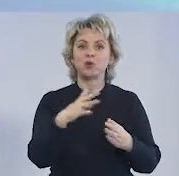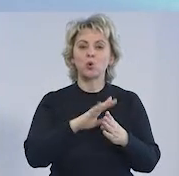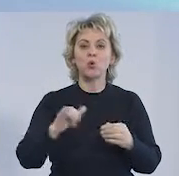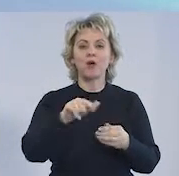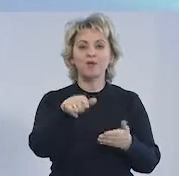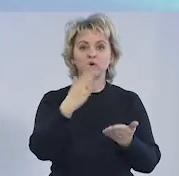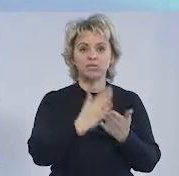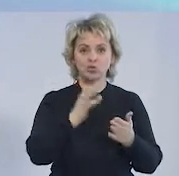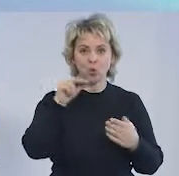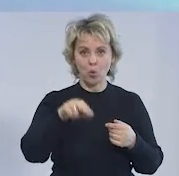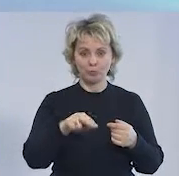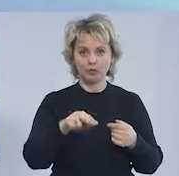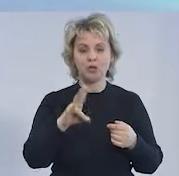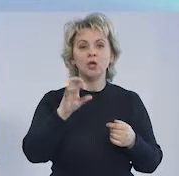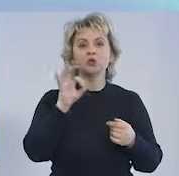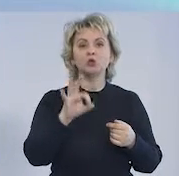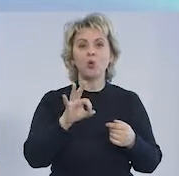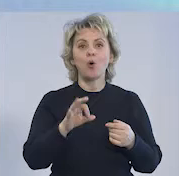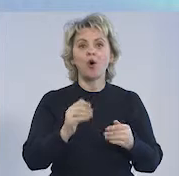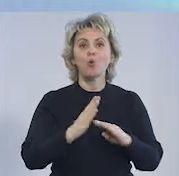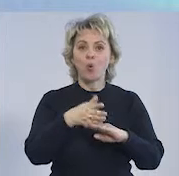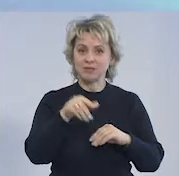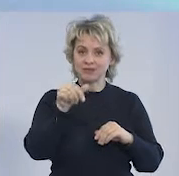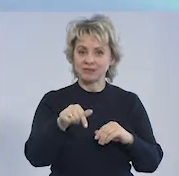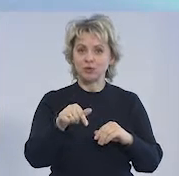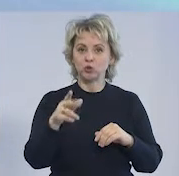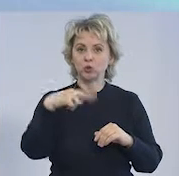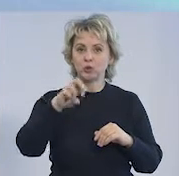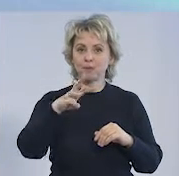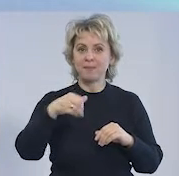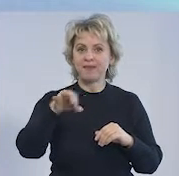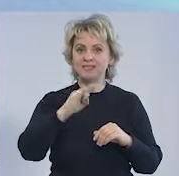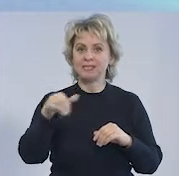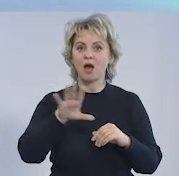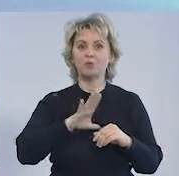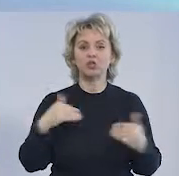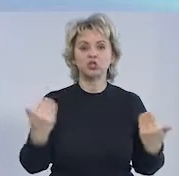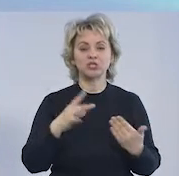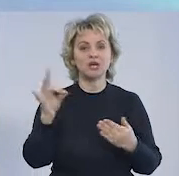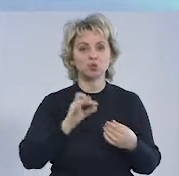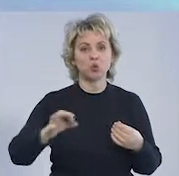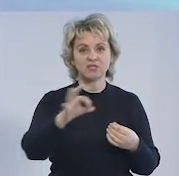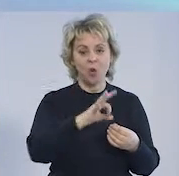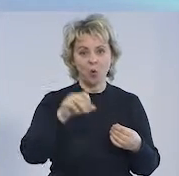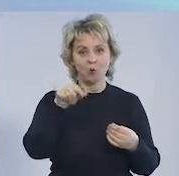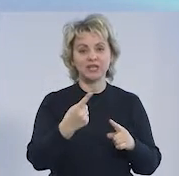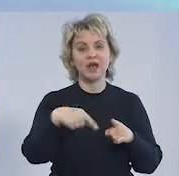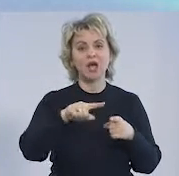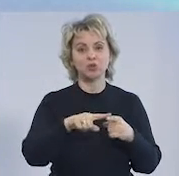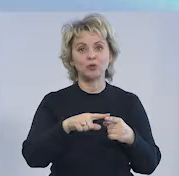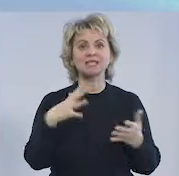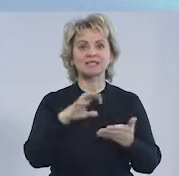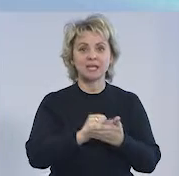те, у кого есть опыт. Но гостем Дон Медиа были жители Ростовской области,